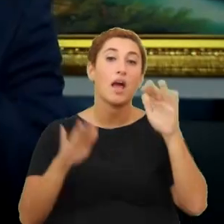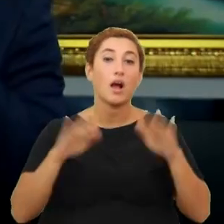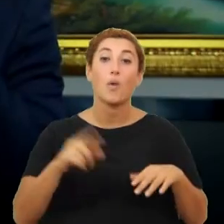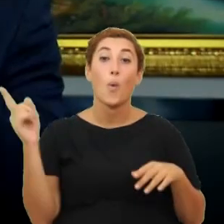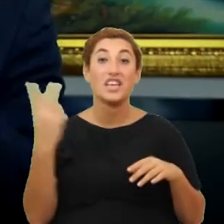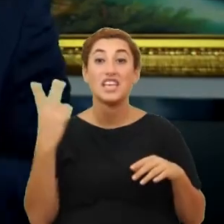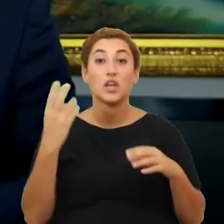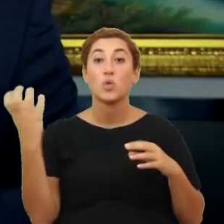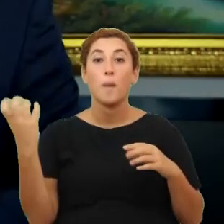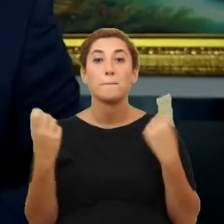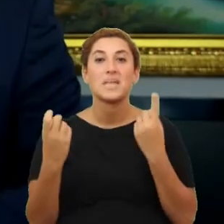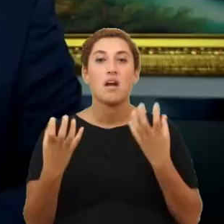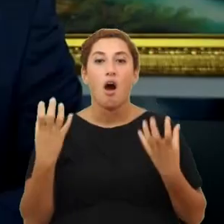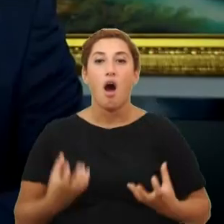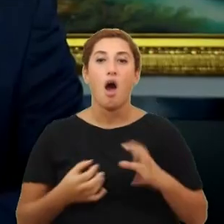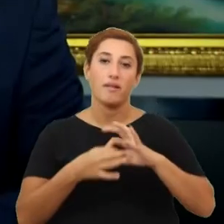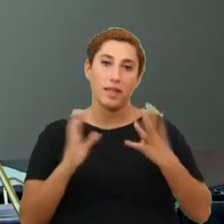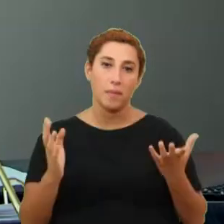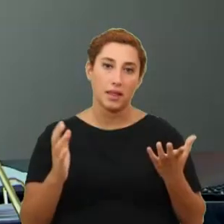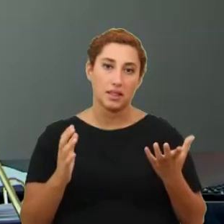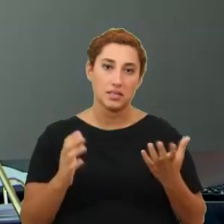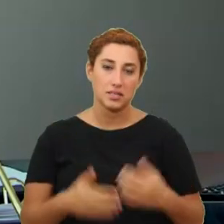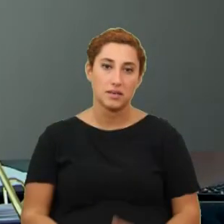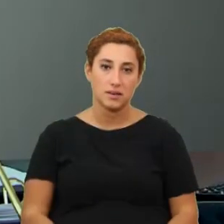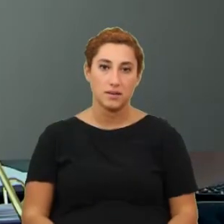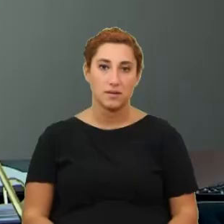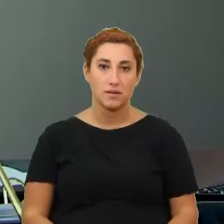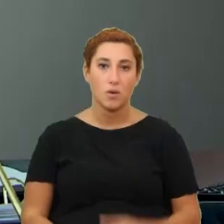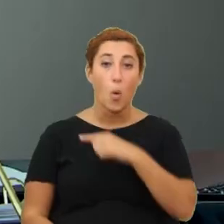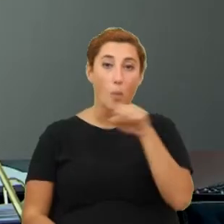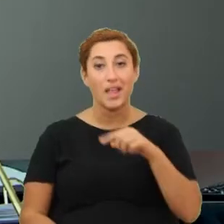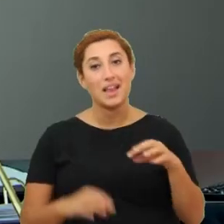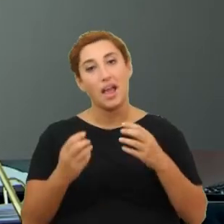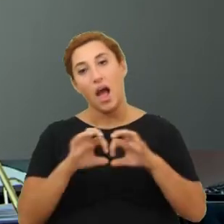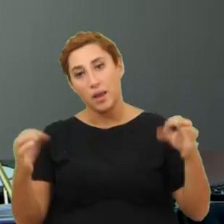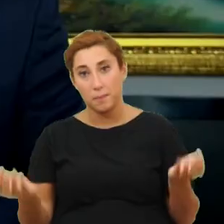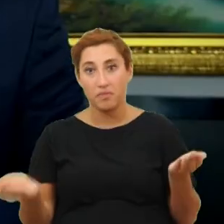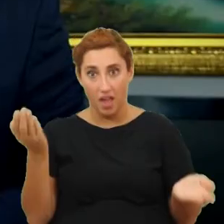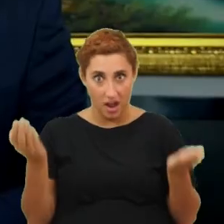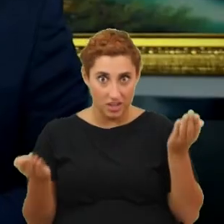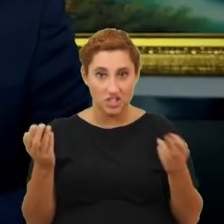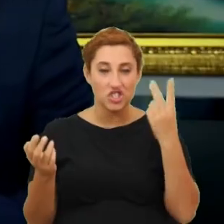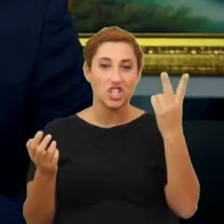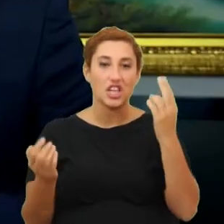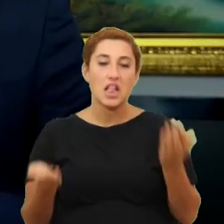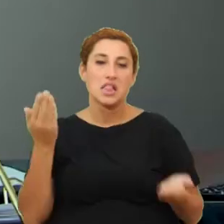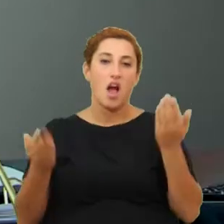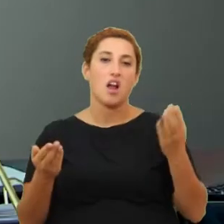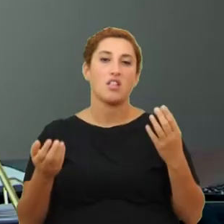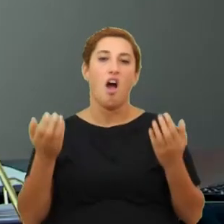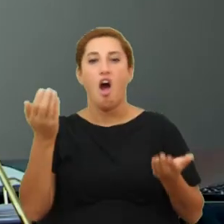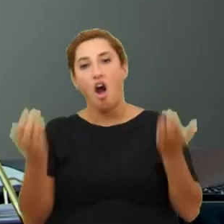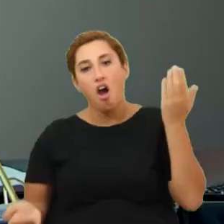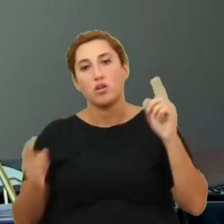kalan o iki toptan biri ağır demektir. Onları da ayırıp tartınca iki tartımda ağır